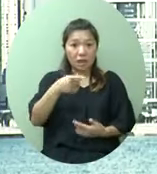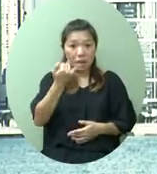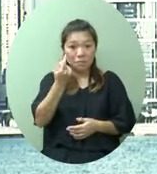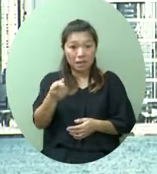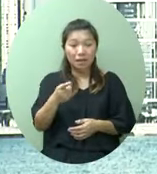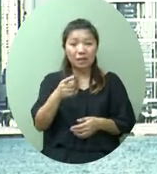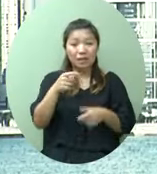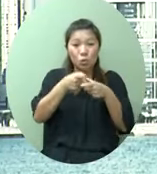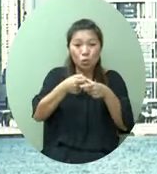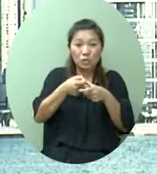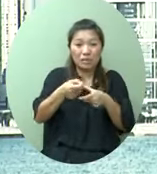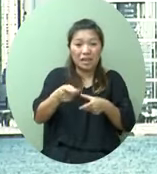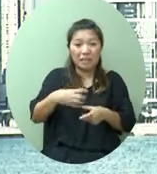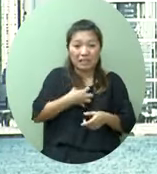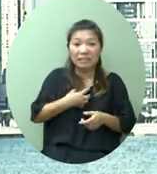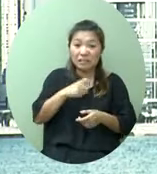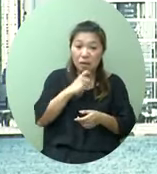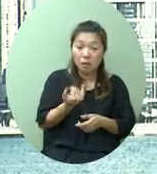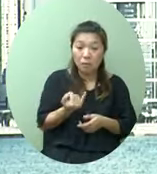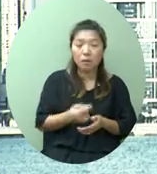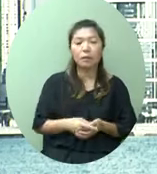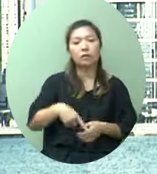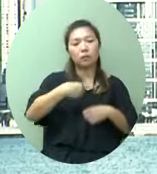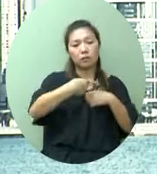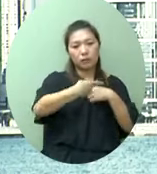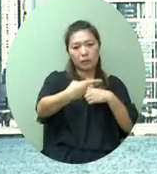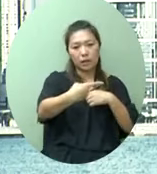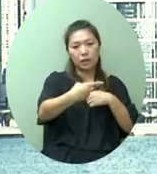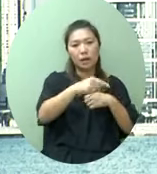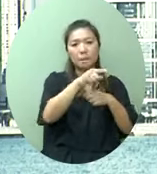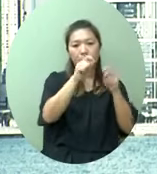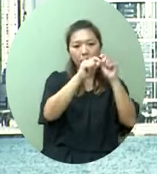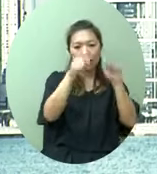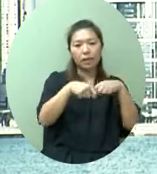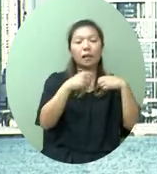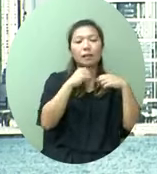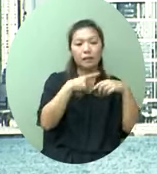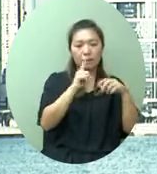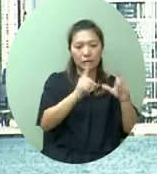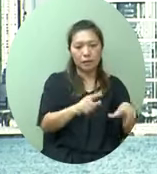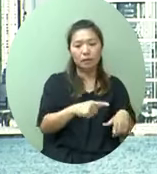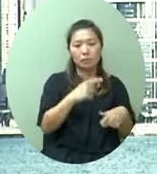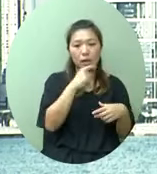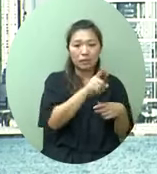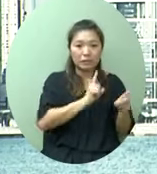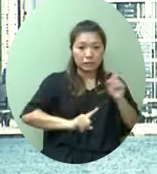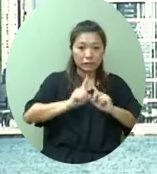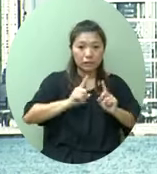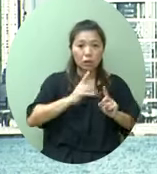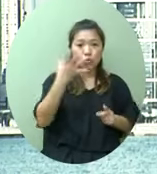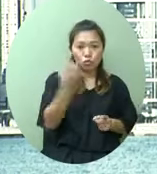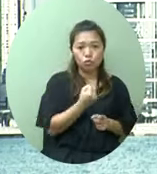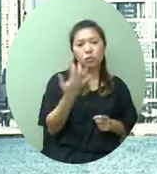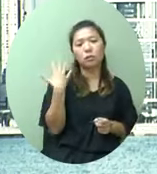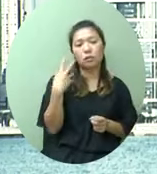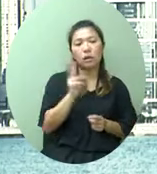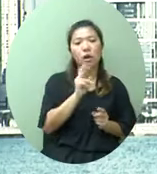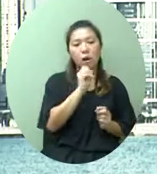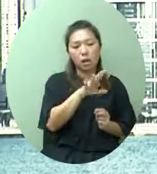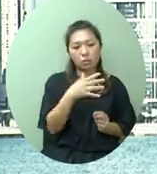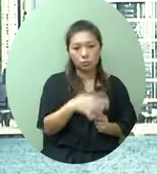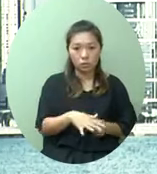講咧，基本法係保障各樣嘅個人嘅自由啊同埋權利嘅嚇。咁至